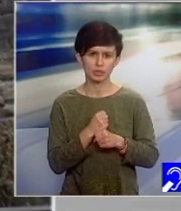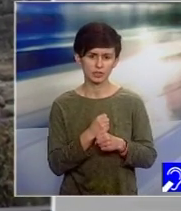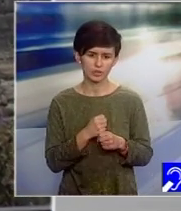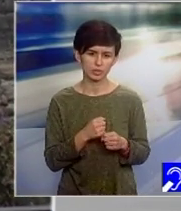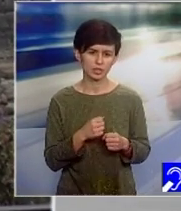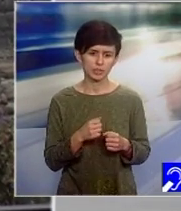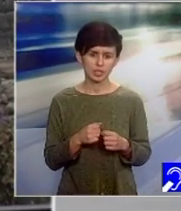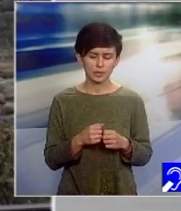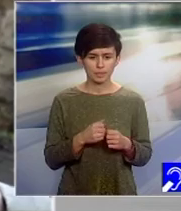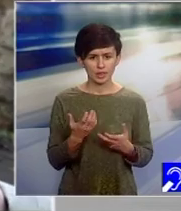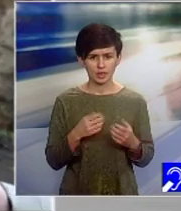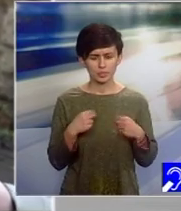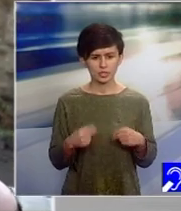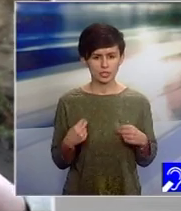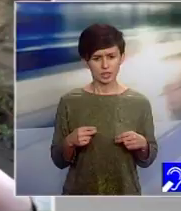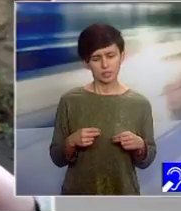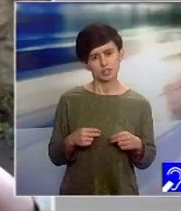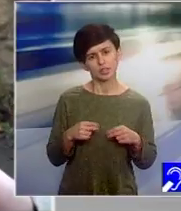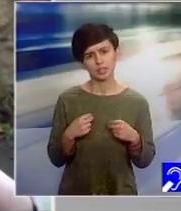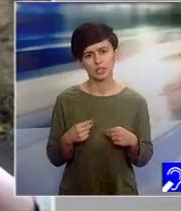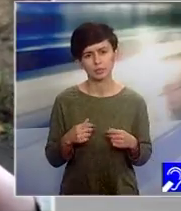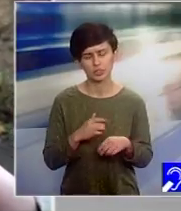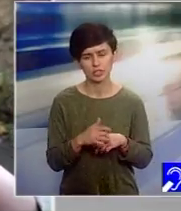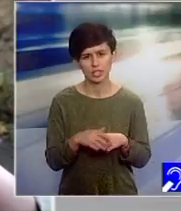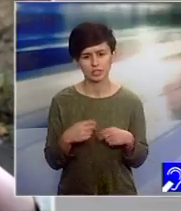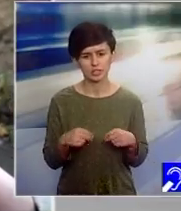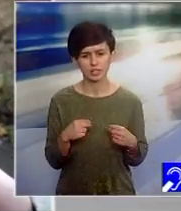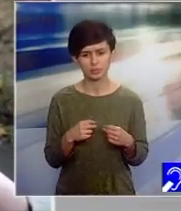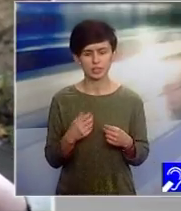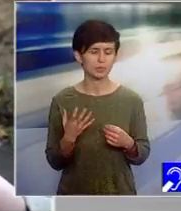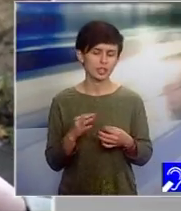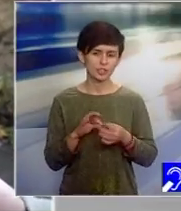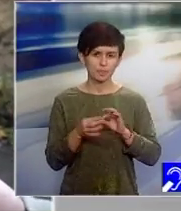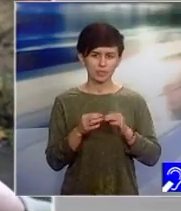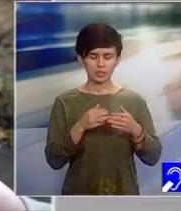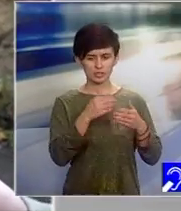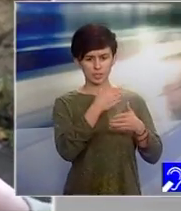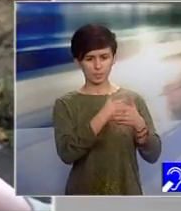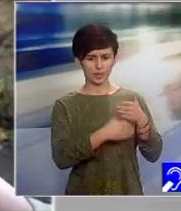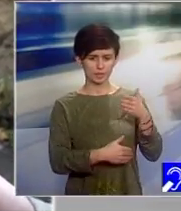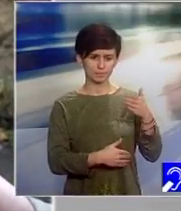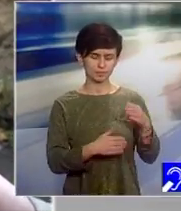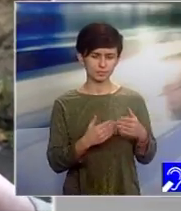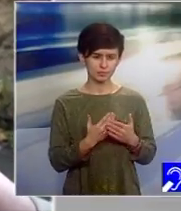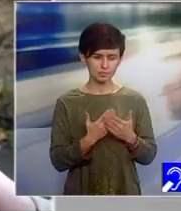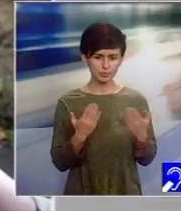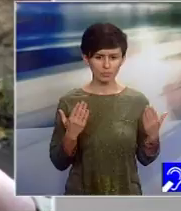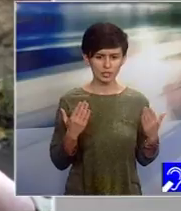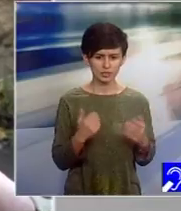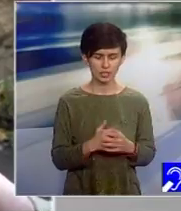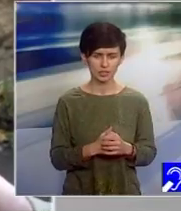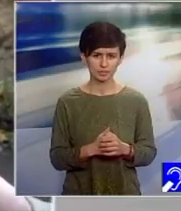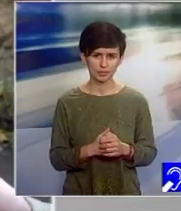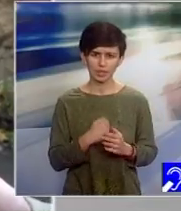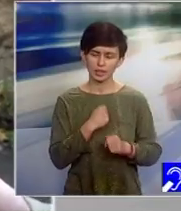să explicăm, să punem fotografii cu zidul și să explicăm în ce constă de fapt, să-l descriem o scurtă descriere în română și engleză. Am